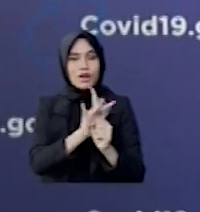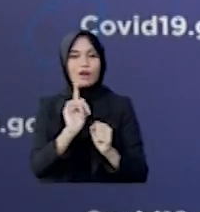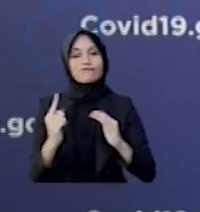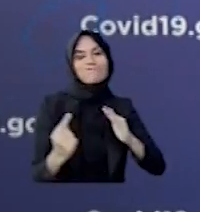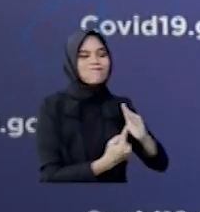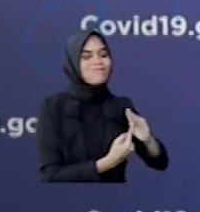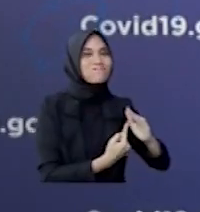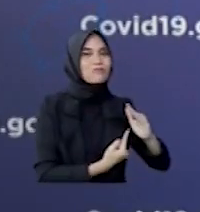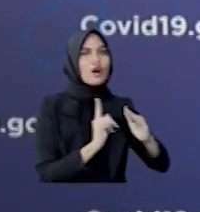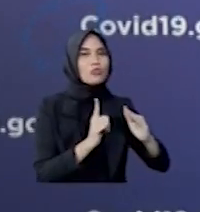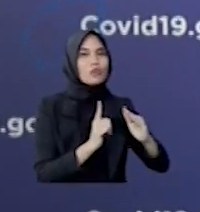sumber penularan ditengah masyarakat